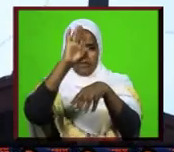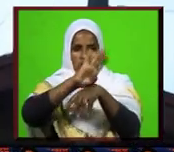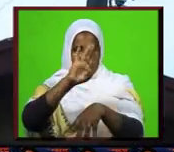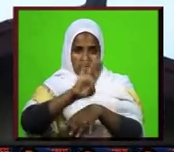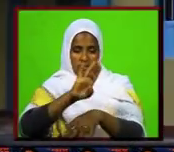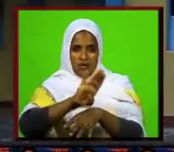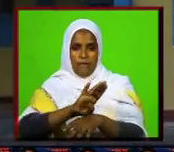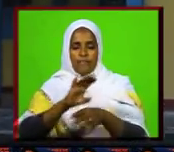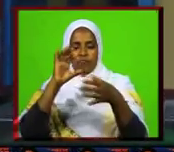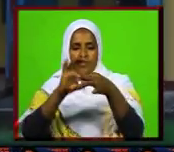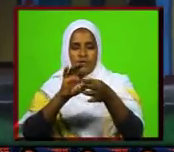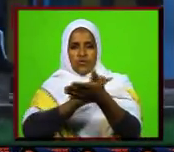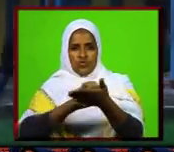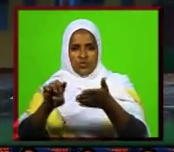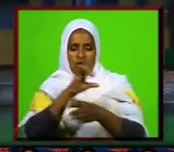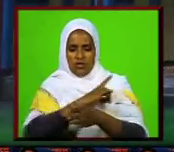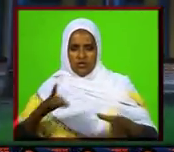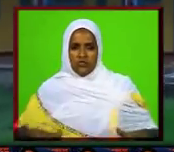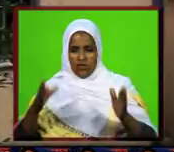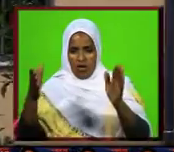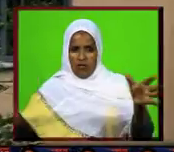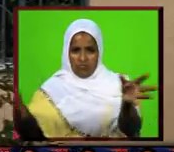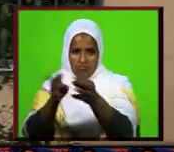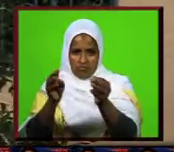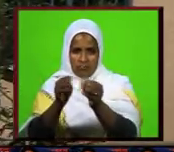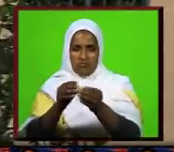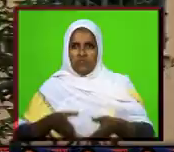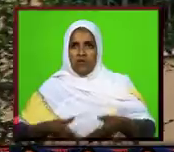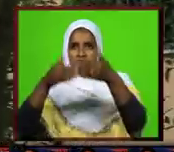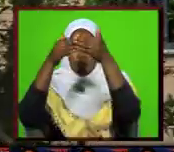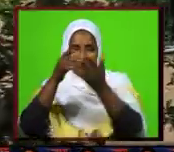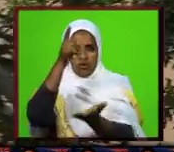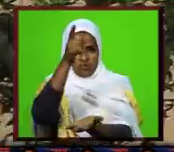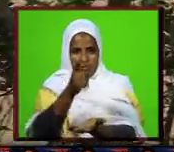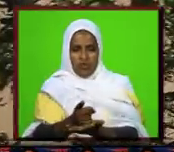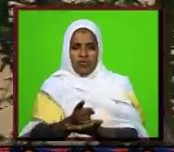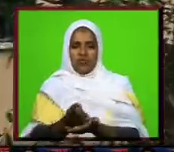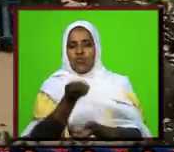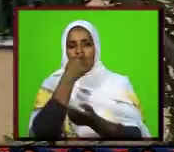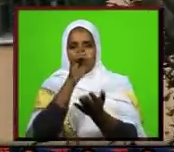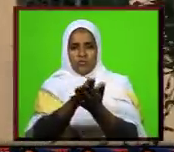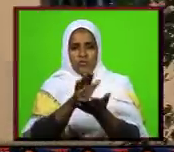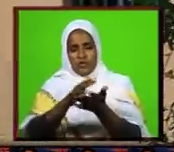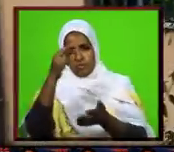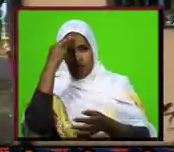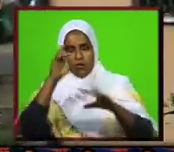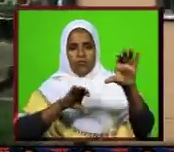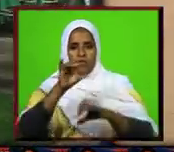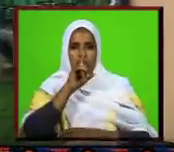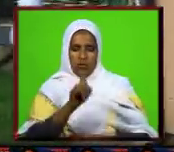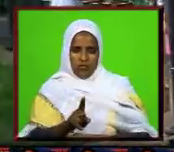ቤተክርስቲያን ማኅበረ ቅዱሳን ምእመኑን በማስተባበር አስገንብቶ ያስመረቀውን የአብነት ትምህርት ቤት ምክንያት በማድረግ